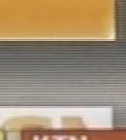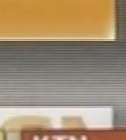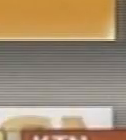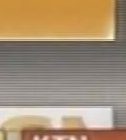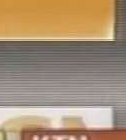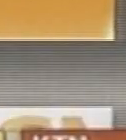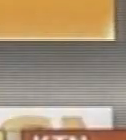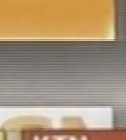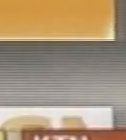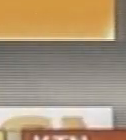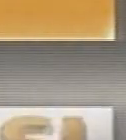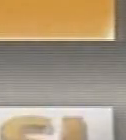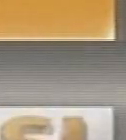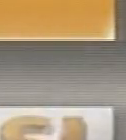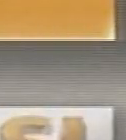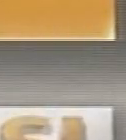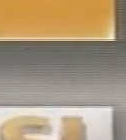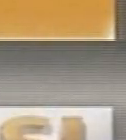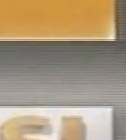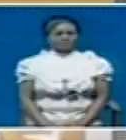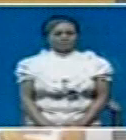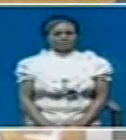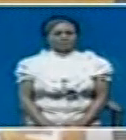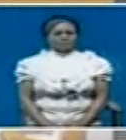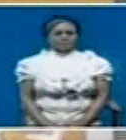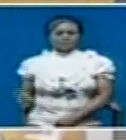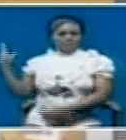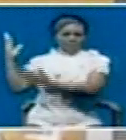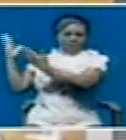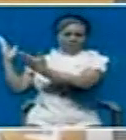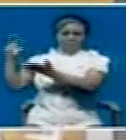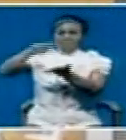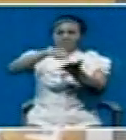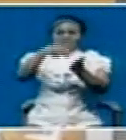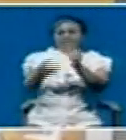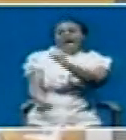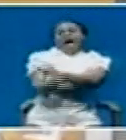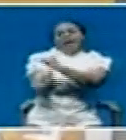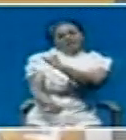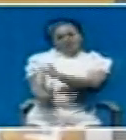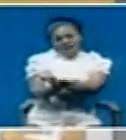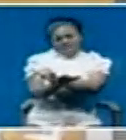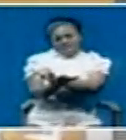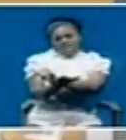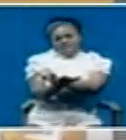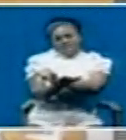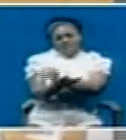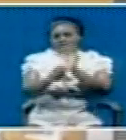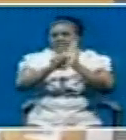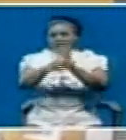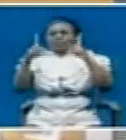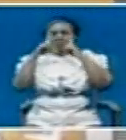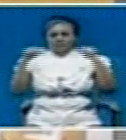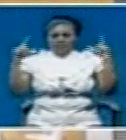Kwenye kamusi ya leo tunaangazia neno wasia. Neno hili lamaanisha ushauri au mawaidha. Mfano